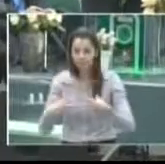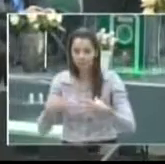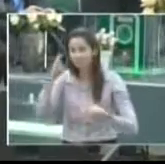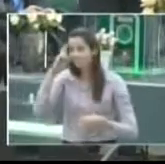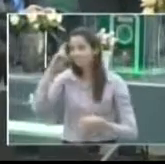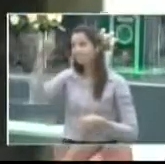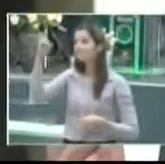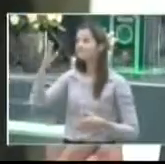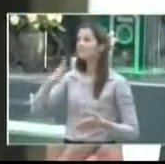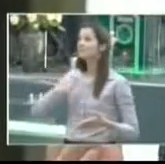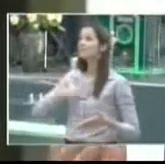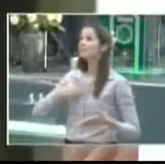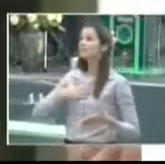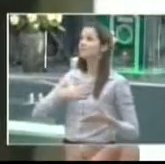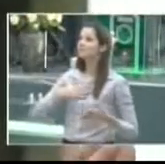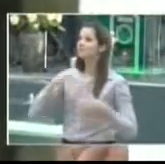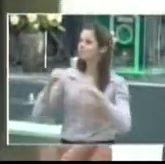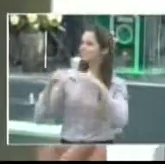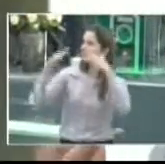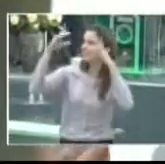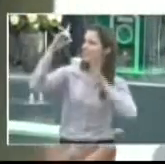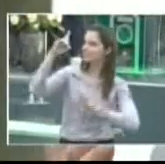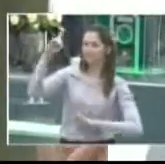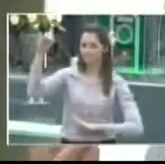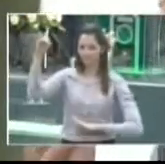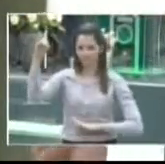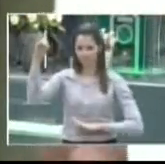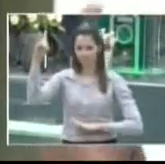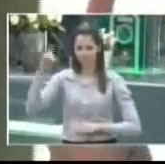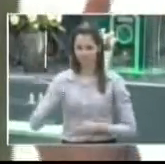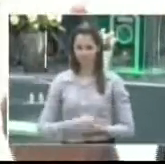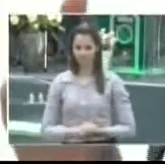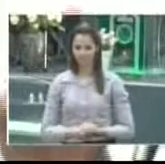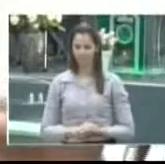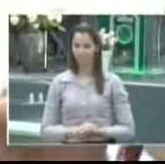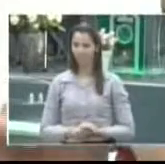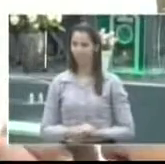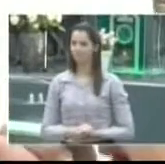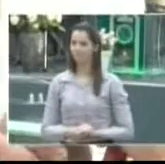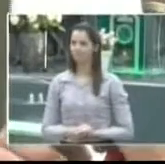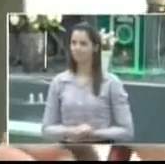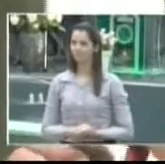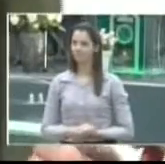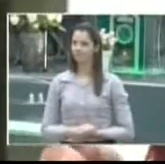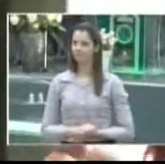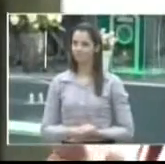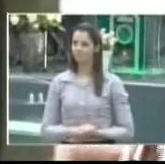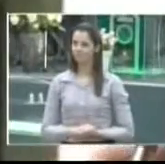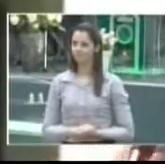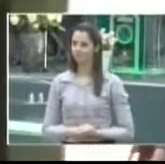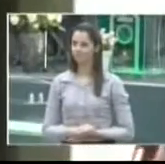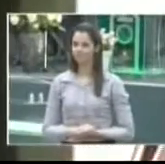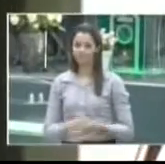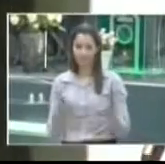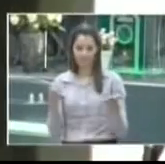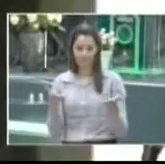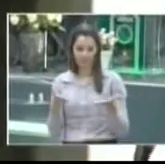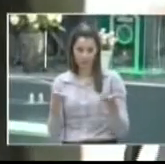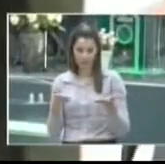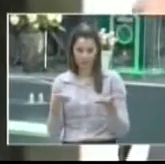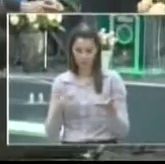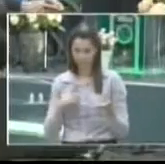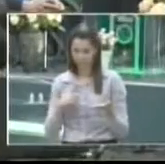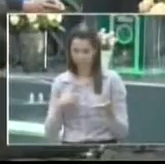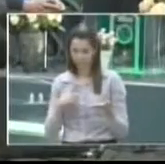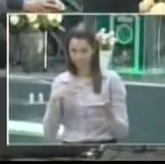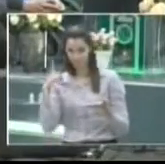Deus, oh grande Deus. Ok. Also, jetzt kommt gleich das Playback. Agora logo vem o playback. Ihr